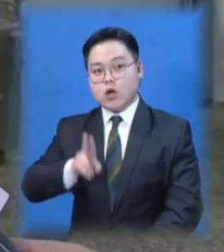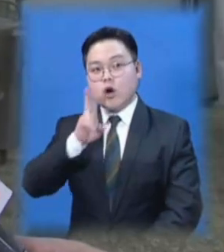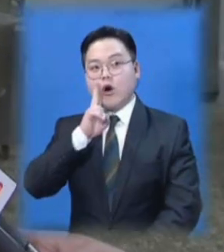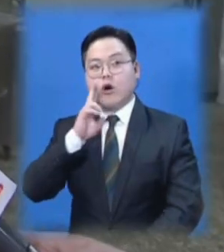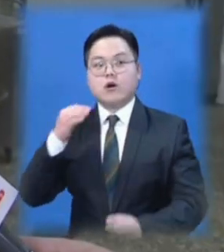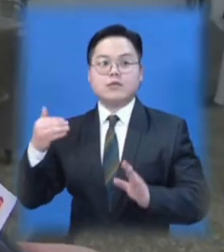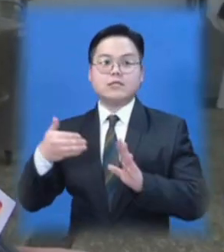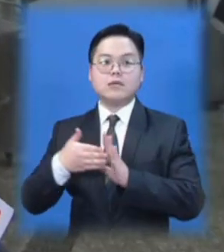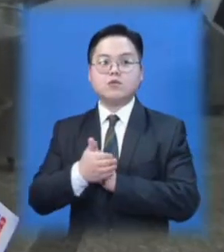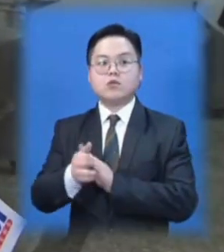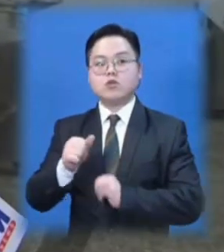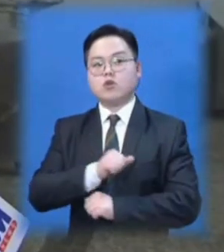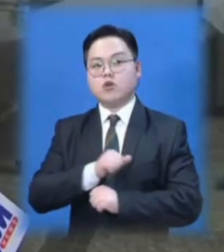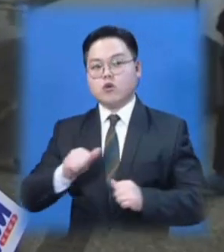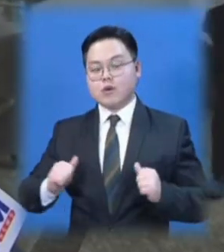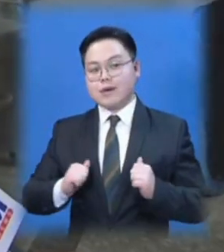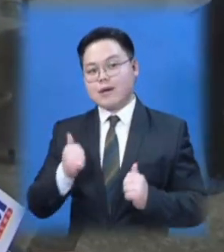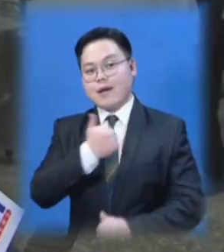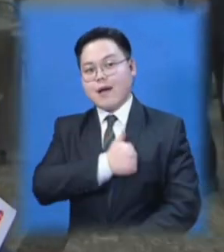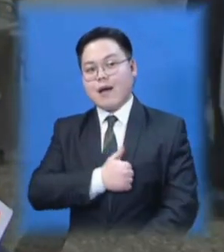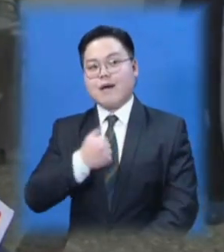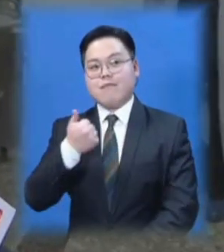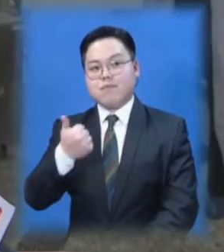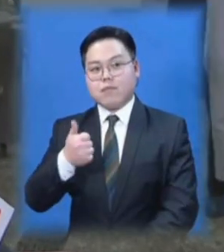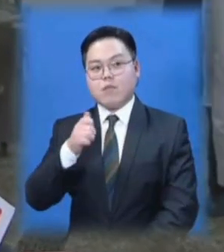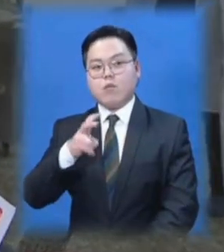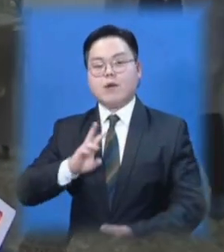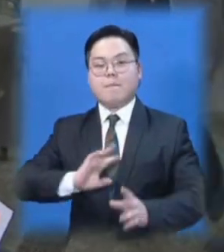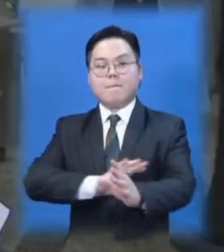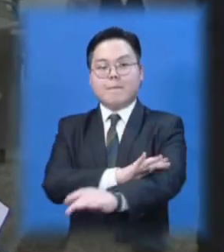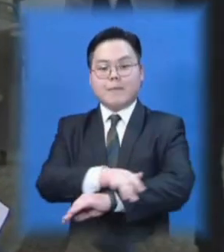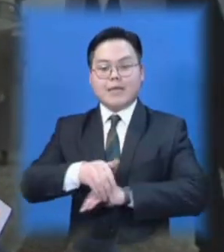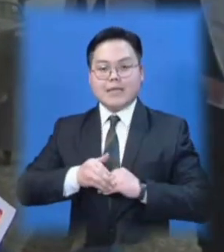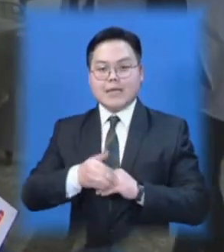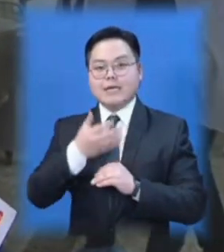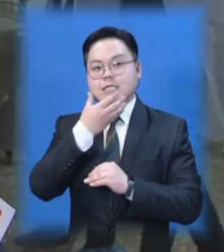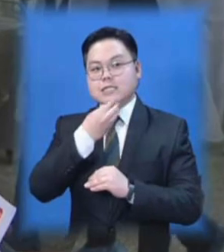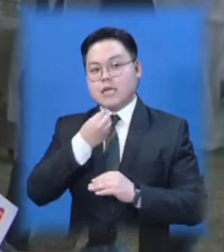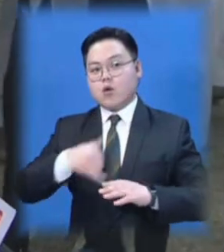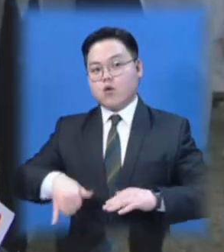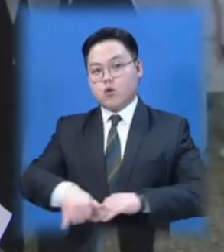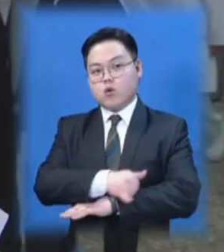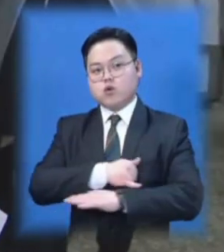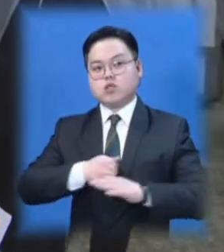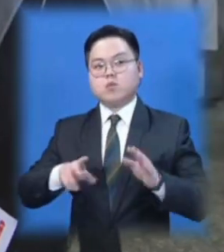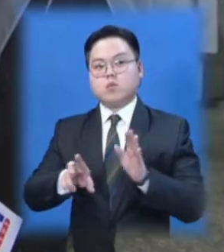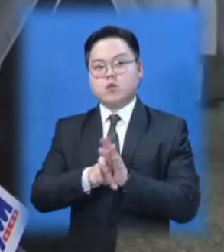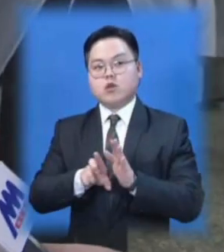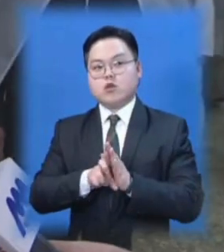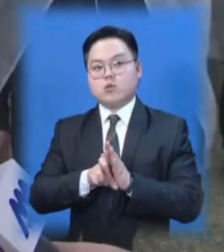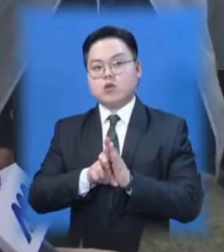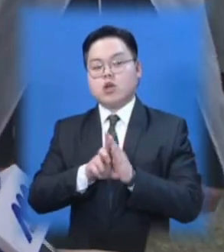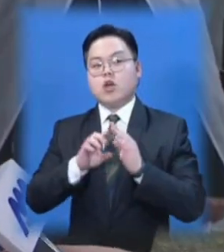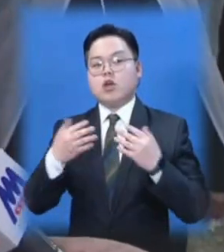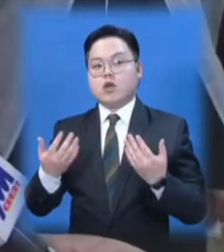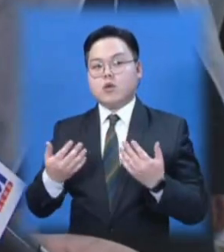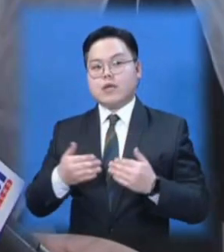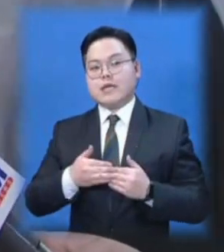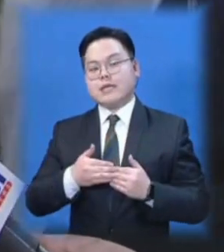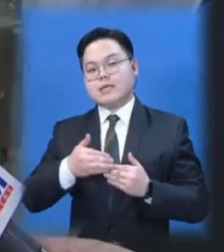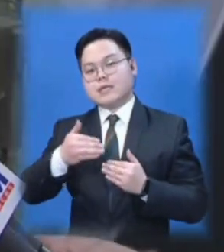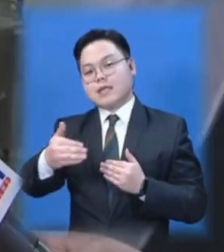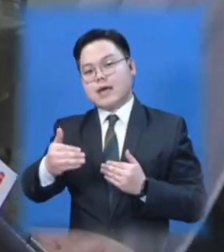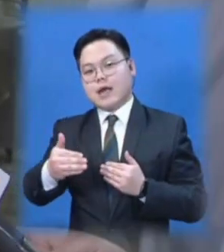одоо өөрөлдөд бид нар өөрсдийнхээ хангаж ээжлж бий даасан ийм улс орн болох ёстой. Тэгээд энэ бол цаашдаа